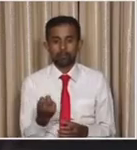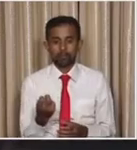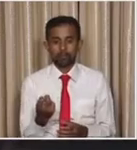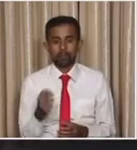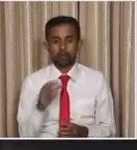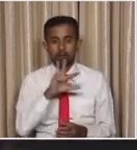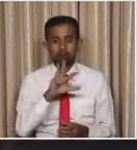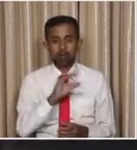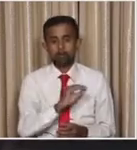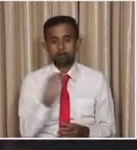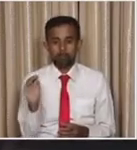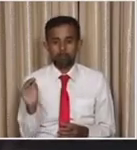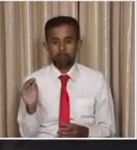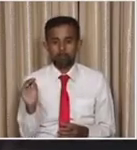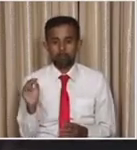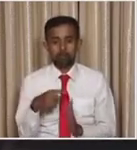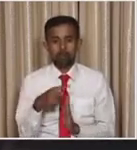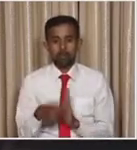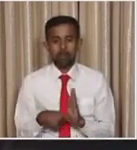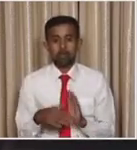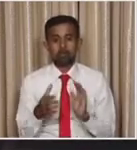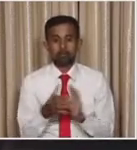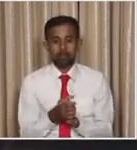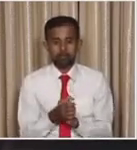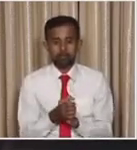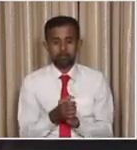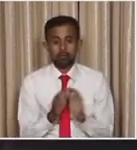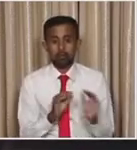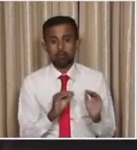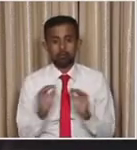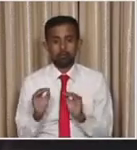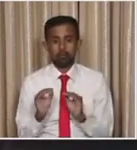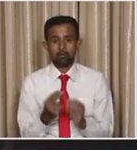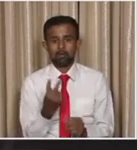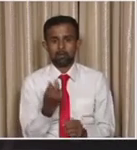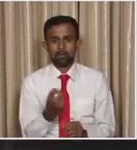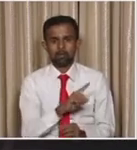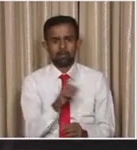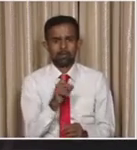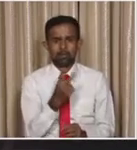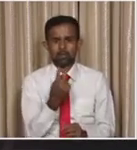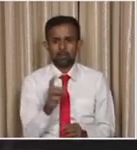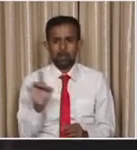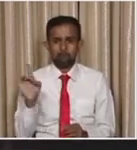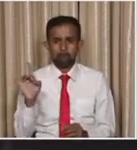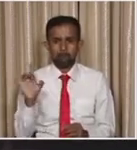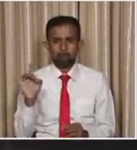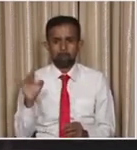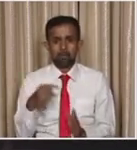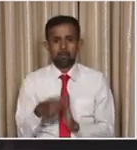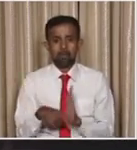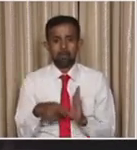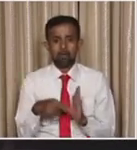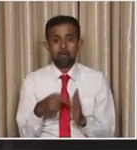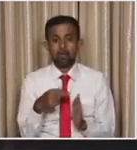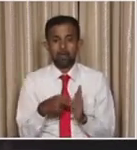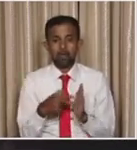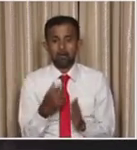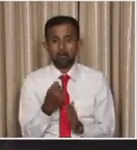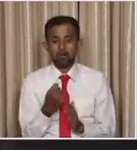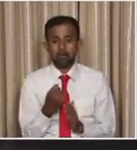2009 පස්සේ රට එක්සේසත් කිරීමෙන් පස්සේ 2010-2015 යුගය මේ රටේ ආර්ථිකයේ